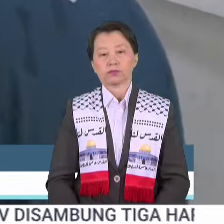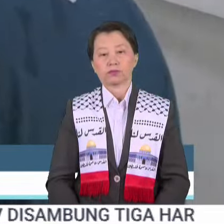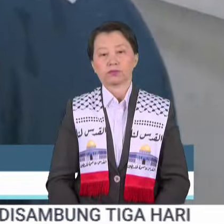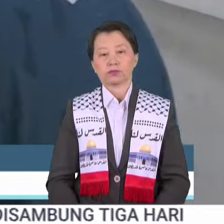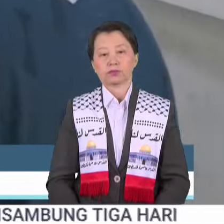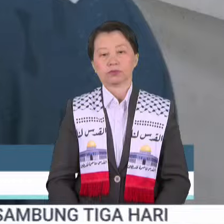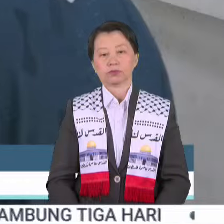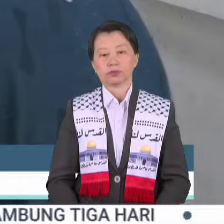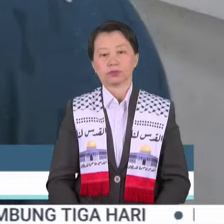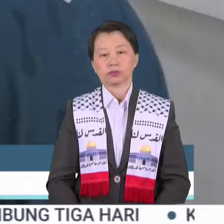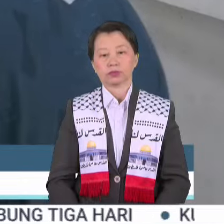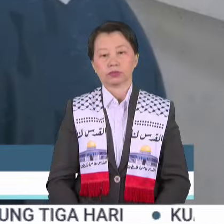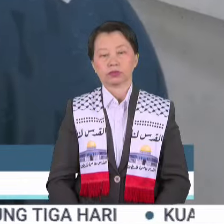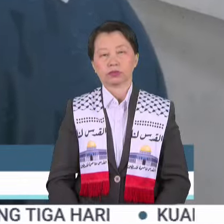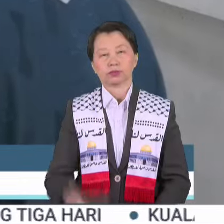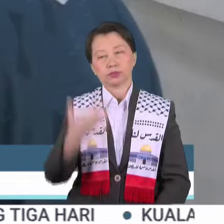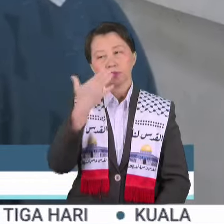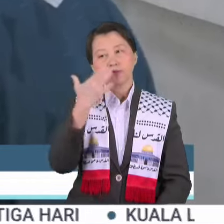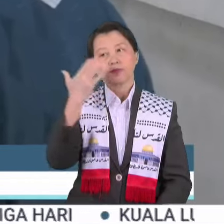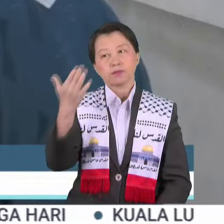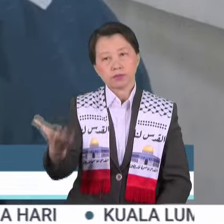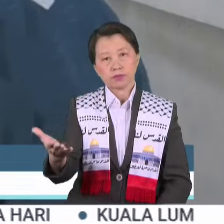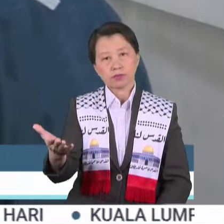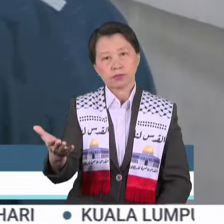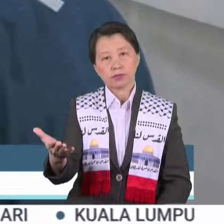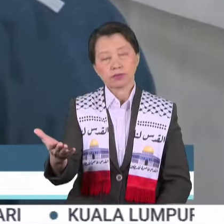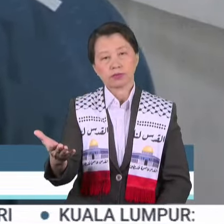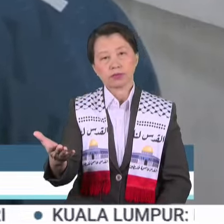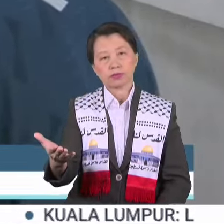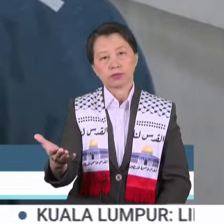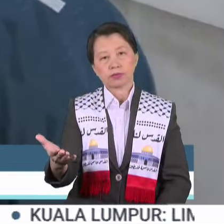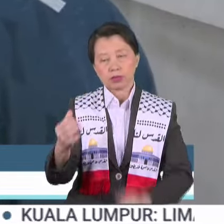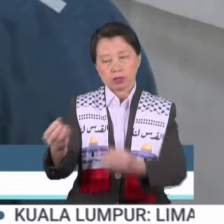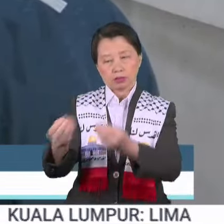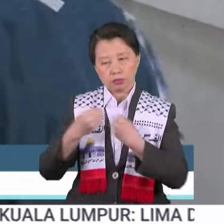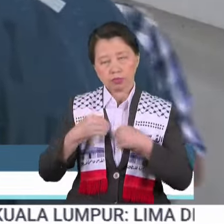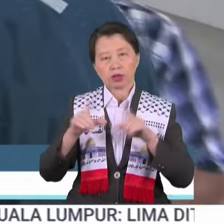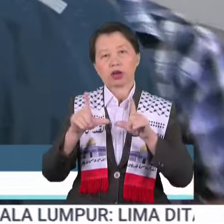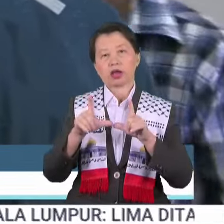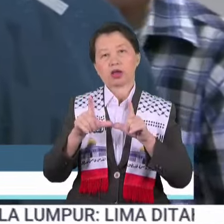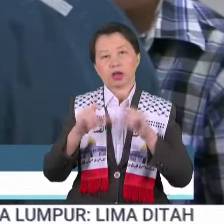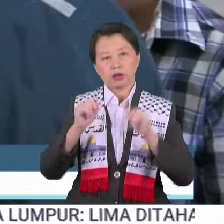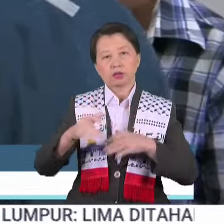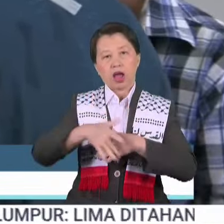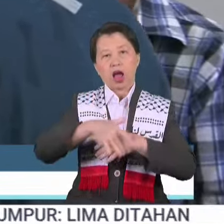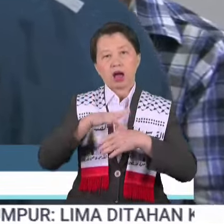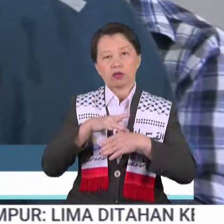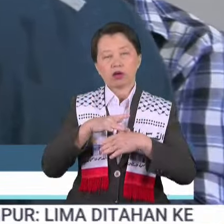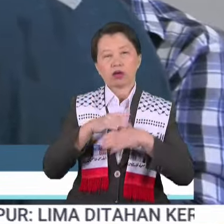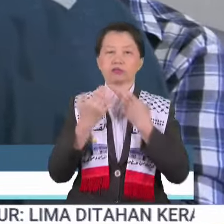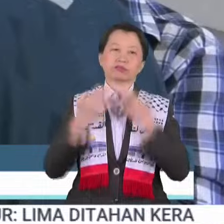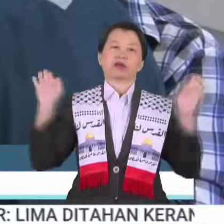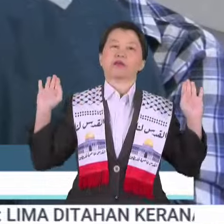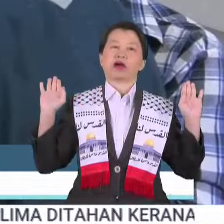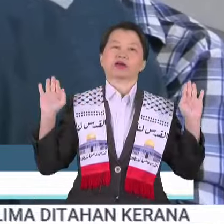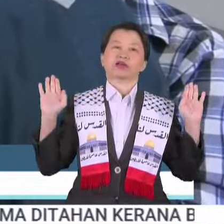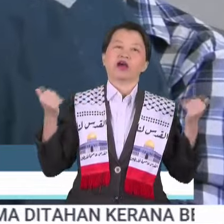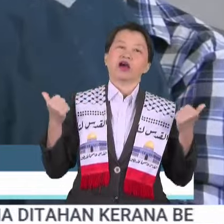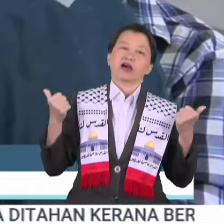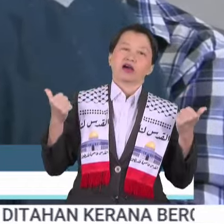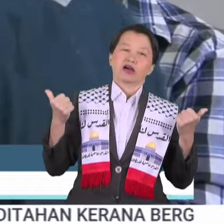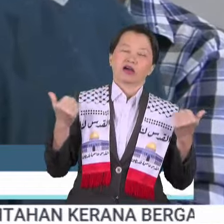Seronok lah. Terima kasih itu bebas lesen boleh bagi kita awal keluar macam